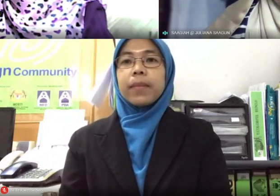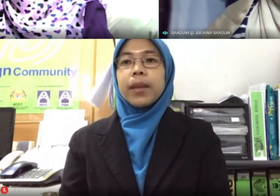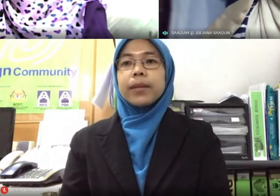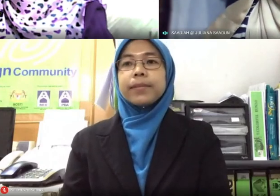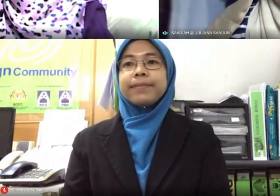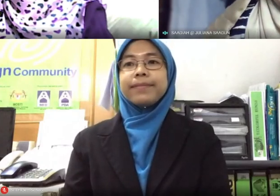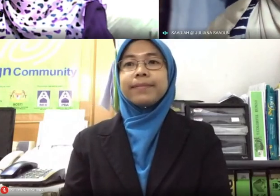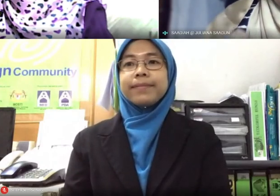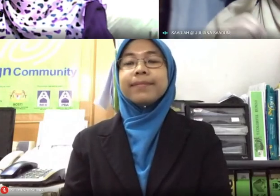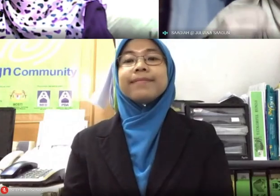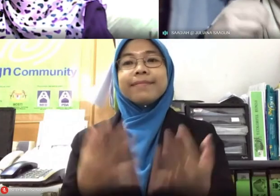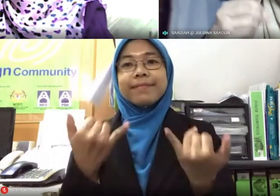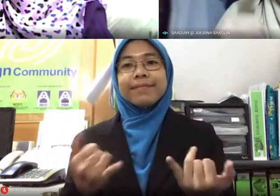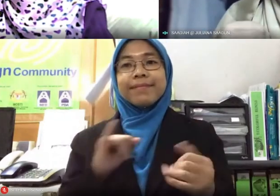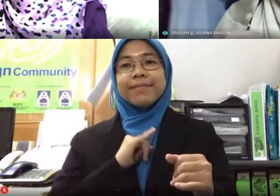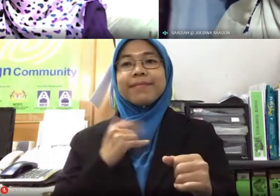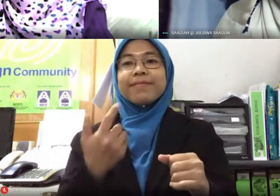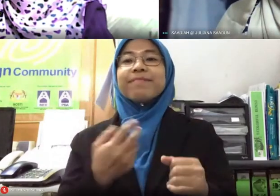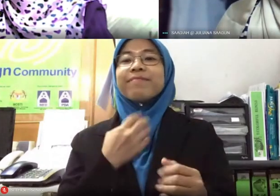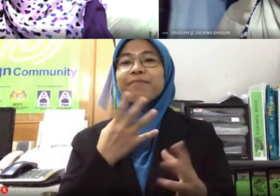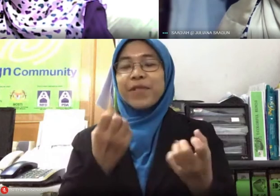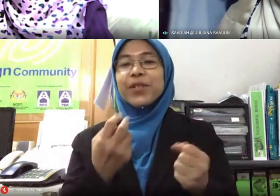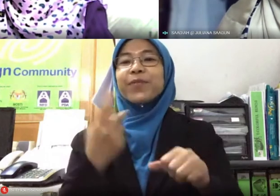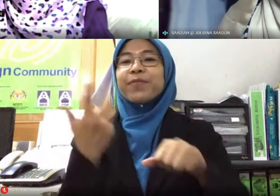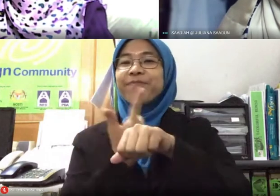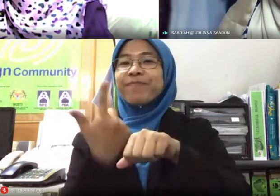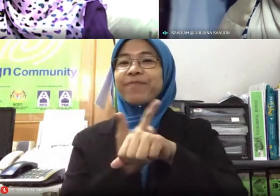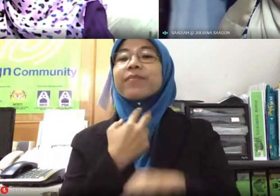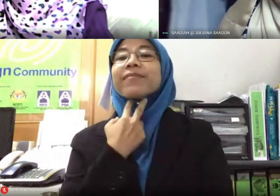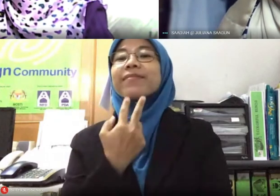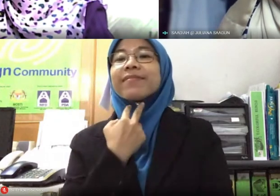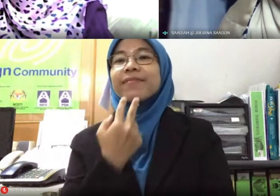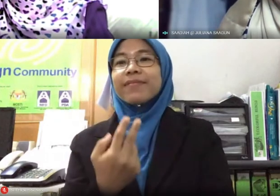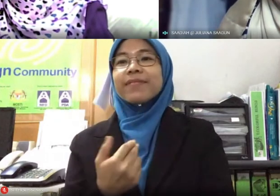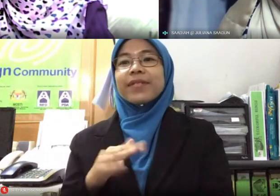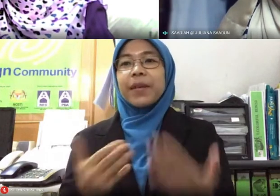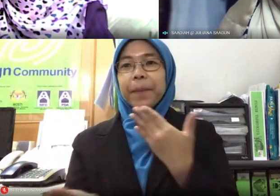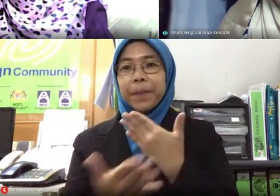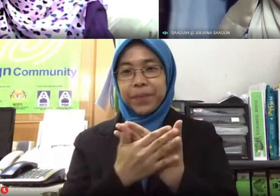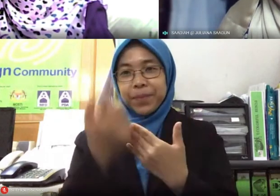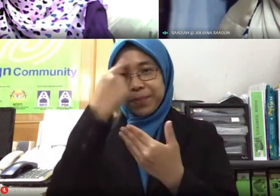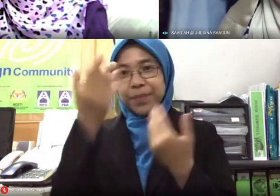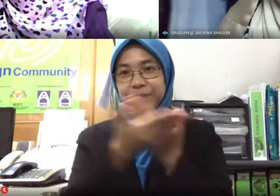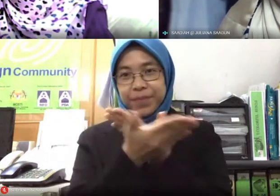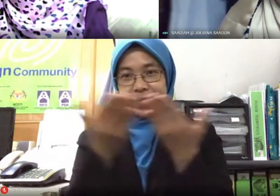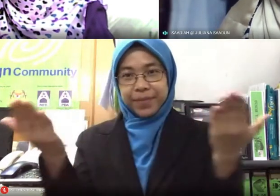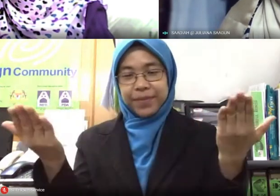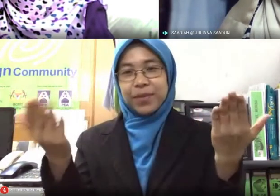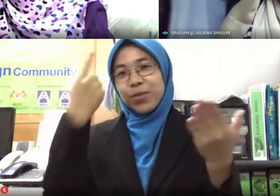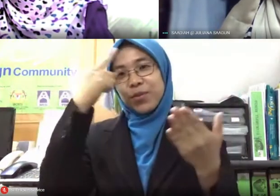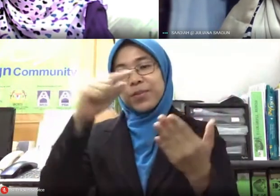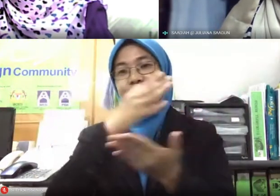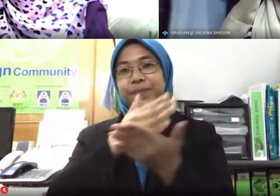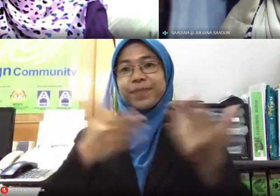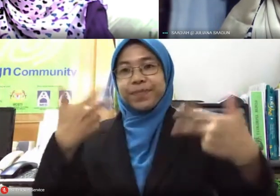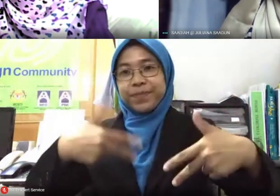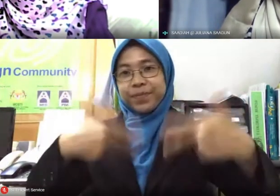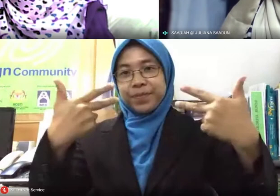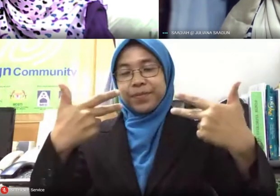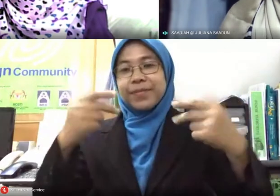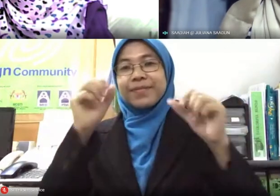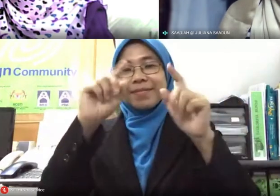Okey, Puan Nana, saya nak praktis nada sekejap ya. Okay. Selamat kembali kepada semua ke sesi webinar kita yang bertajuk